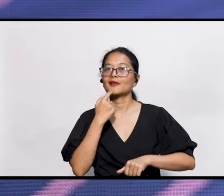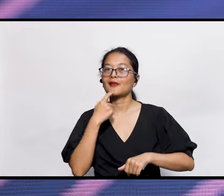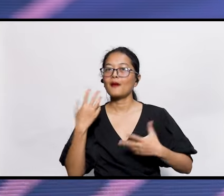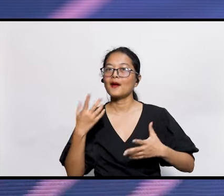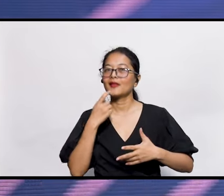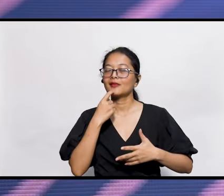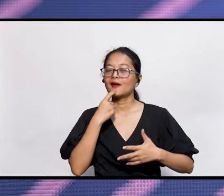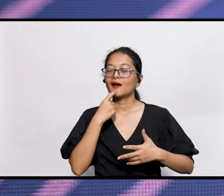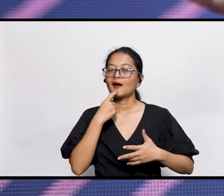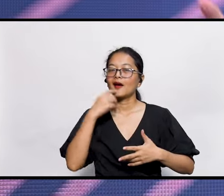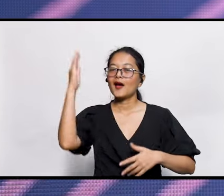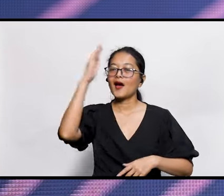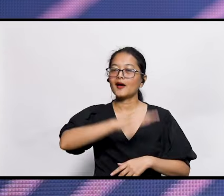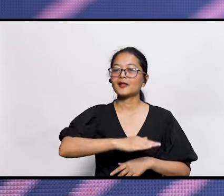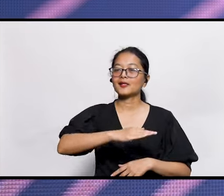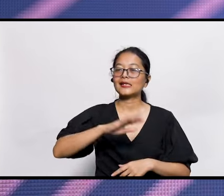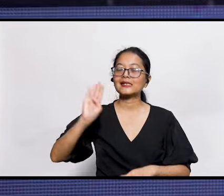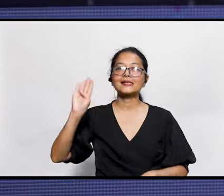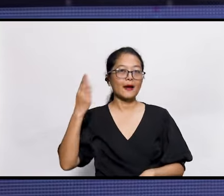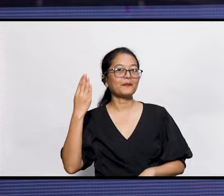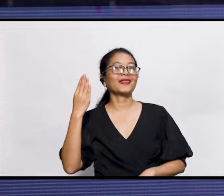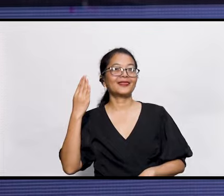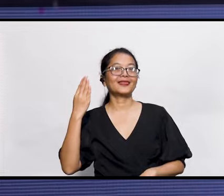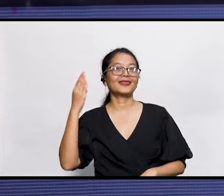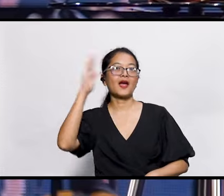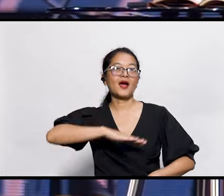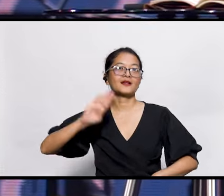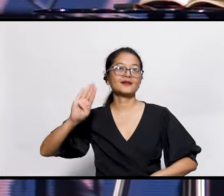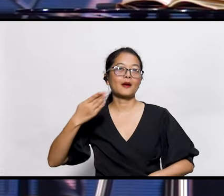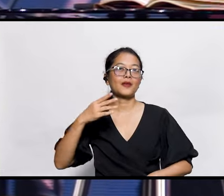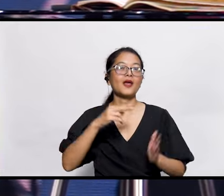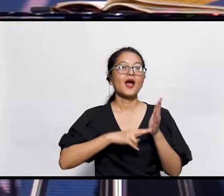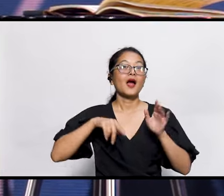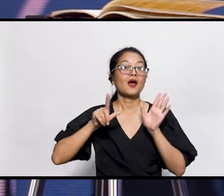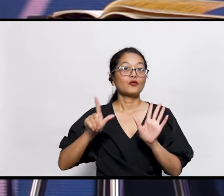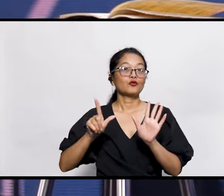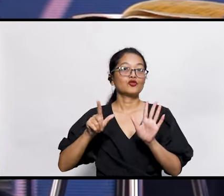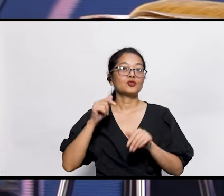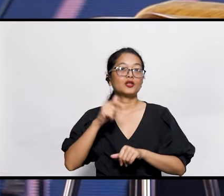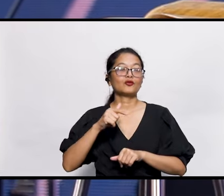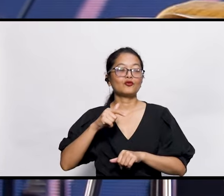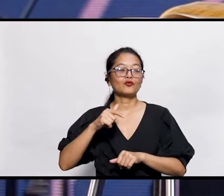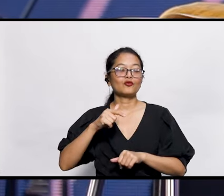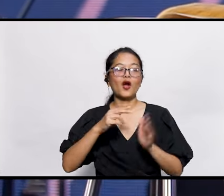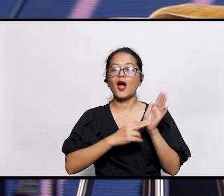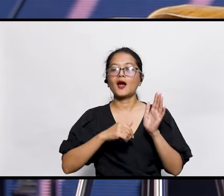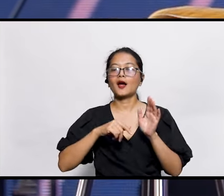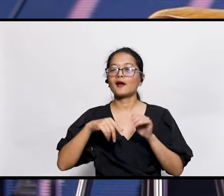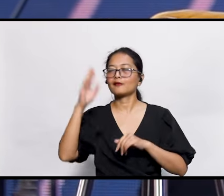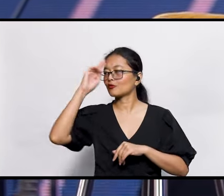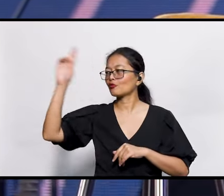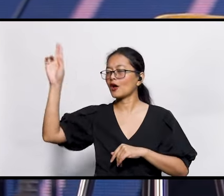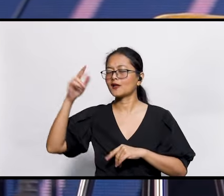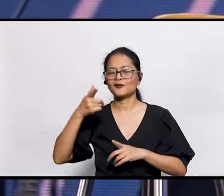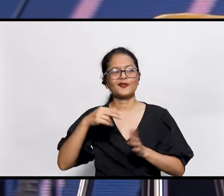Rest Day angka tu itu adalah angkanya Tuhan not your